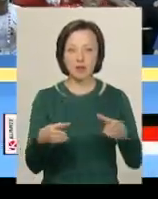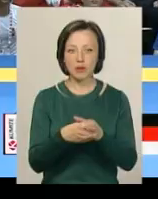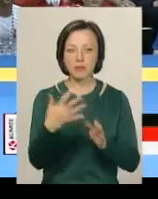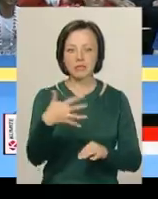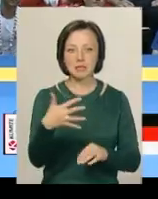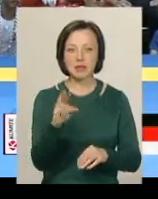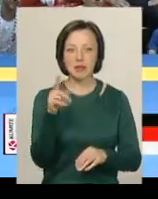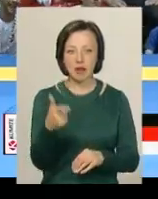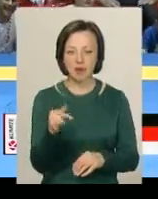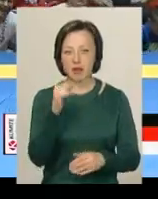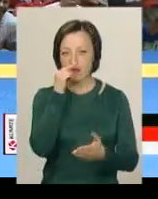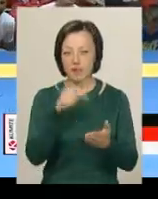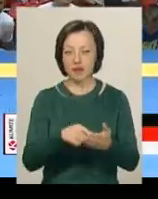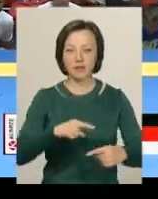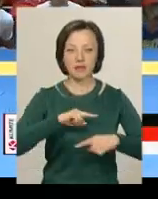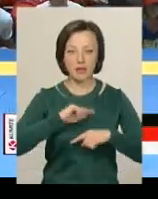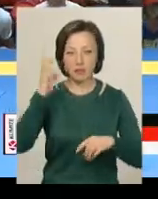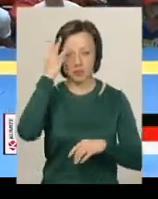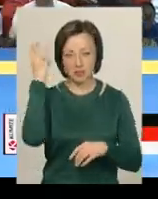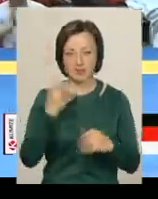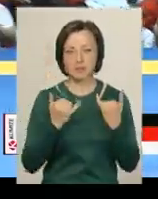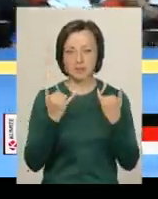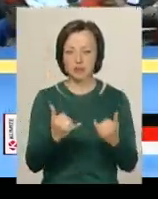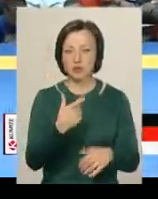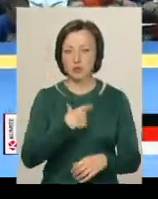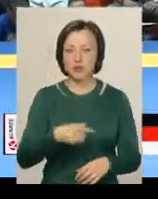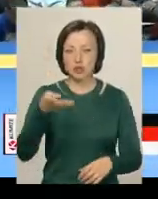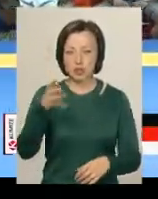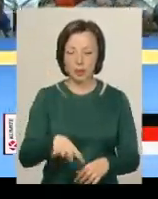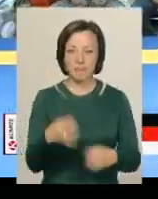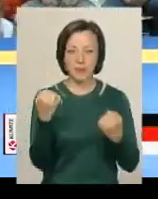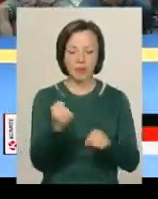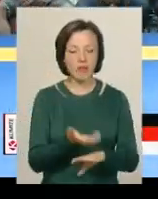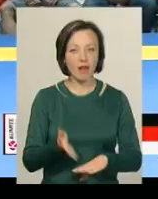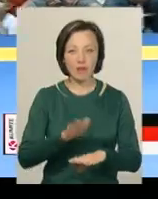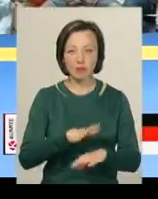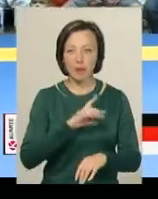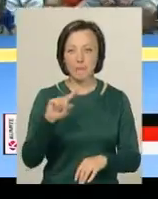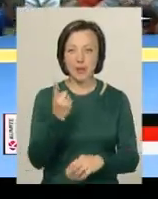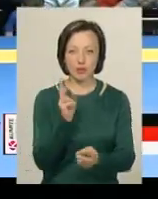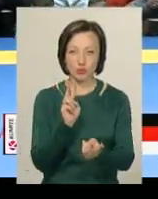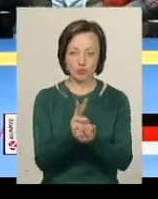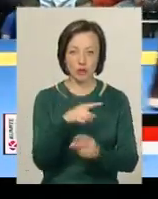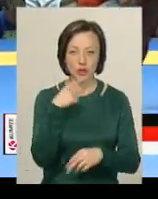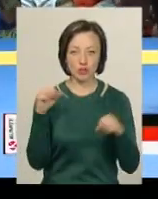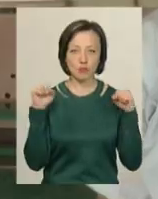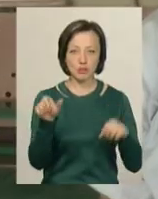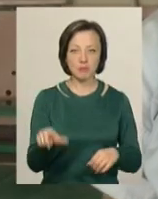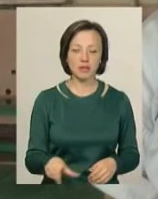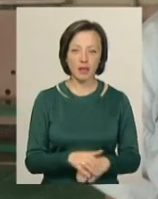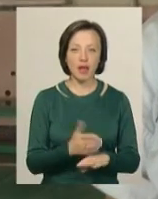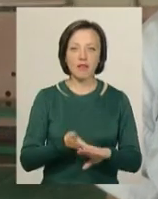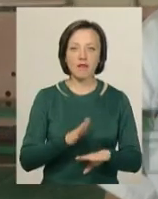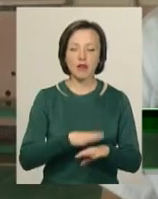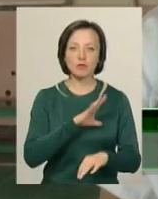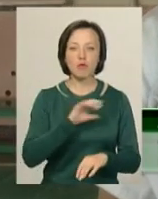50 кілограмів. І вихід до фіналу хмельничанка забезпечила собі 4 перемогами. Найважчою для Альони була перша сутичка, каже спортсменка. Найважчий